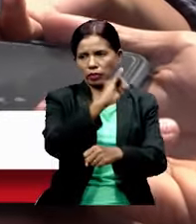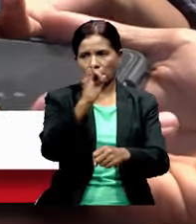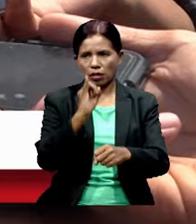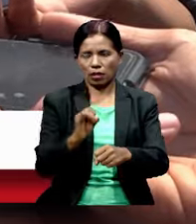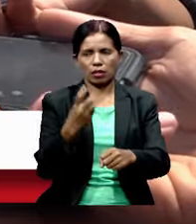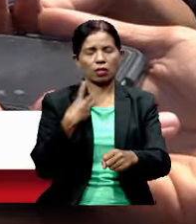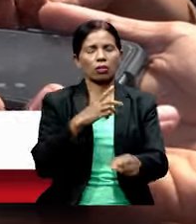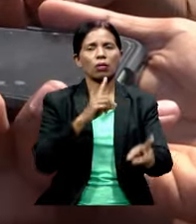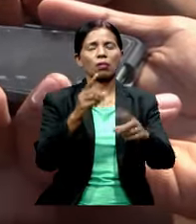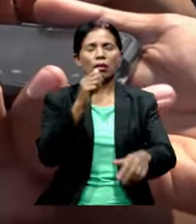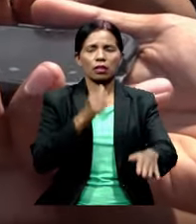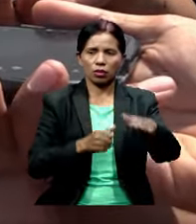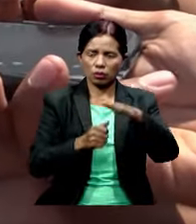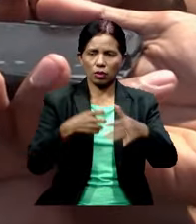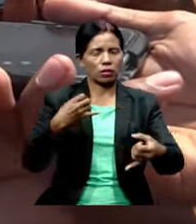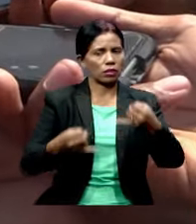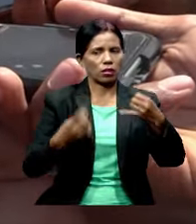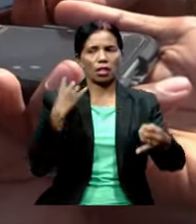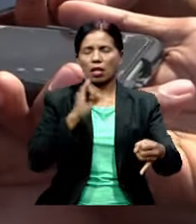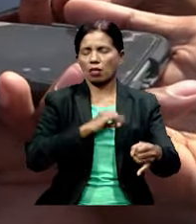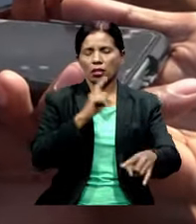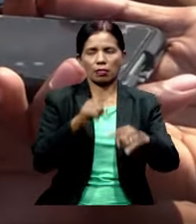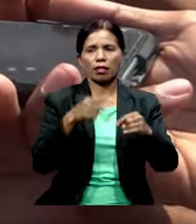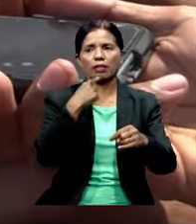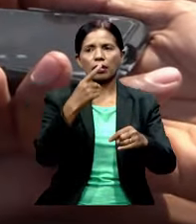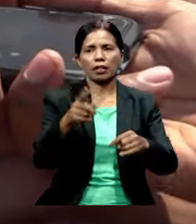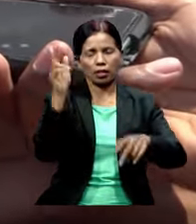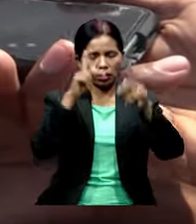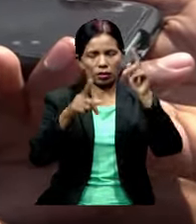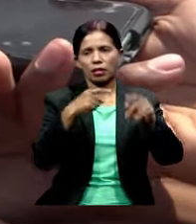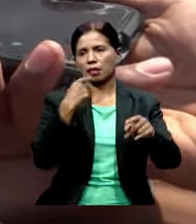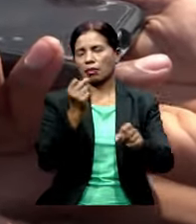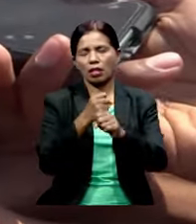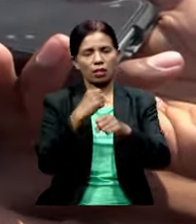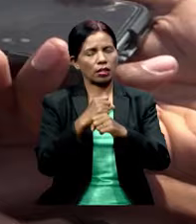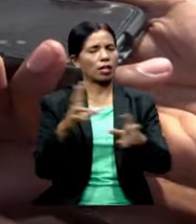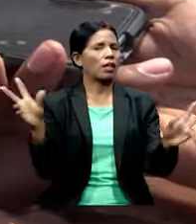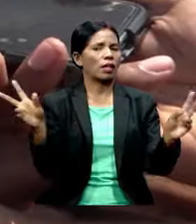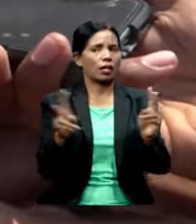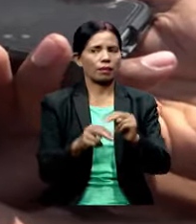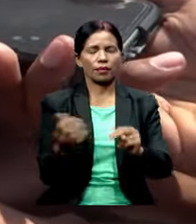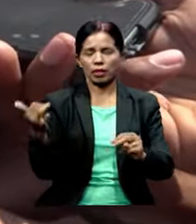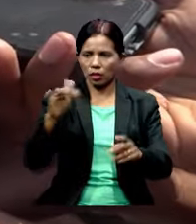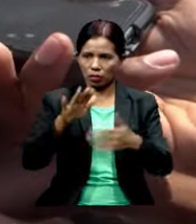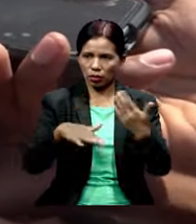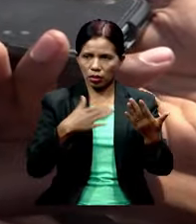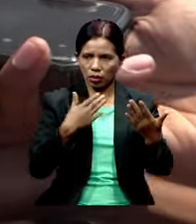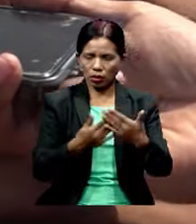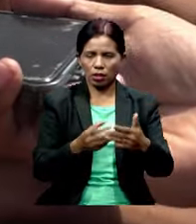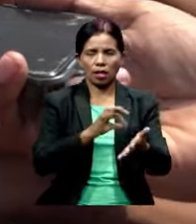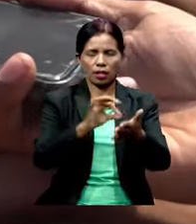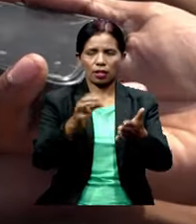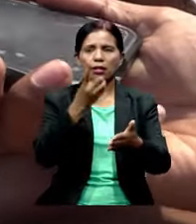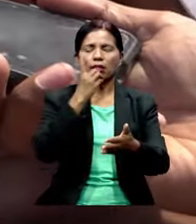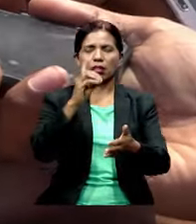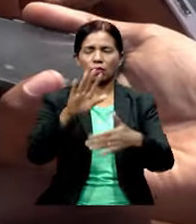kerja justisya, tambah ni mak label tim saya publiku yang kata kau tu tambah saya mak halnya lah. Masih ni nih, waktu saya perasa deklarasi sangat keras korang